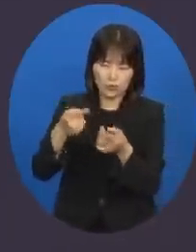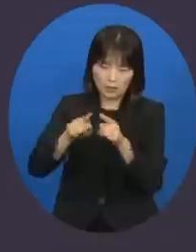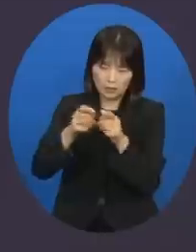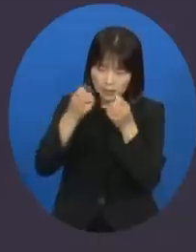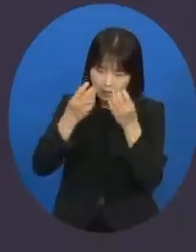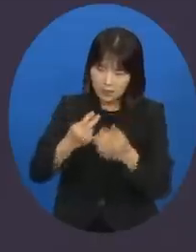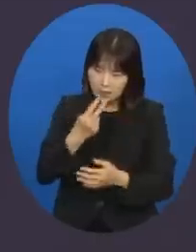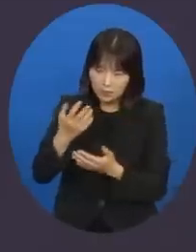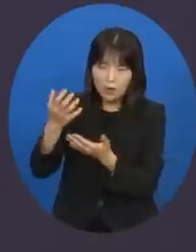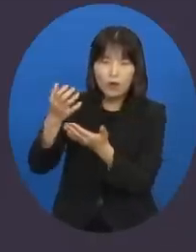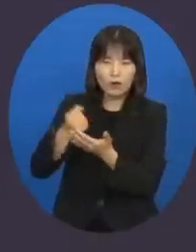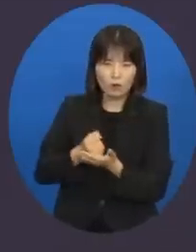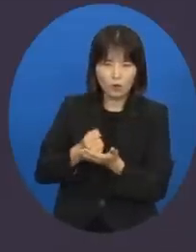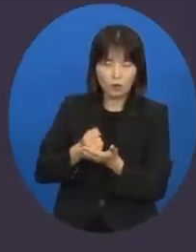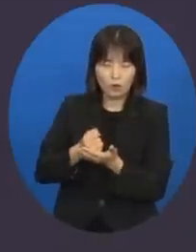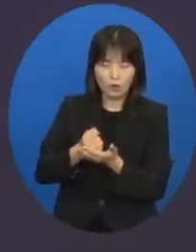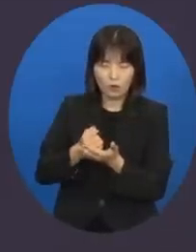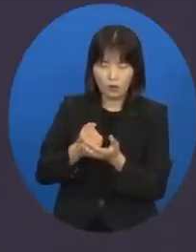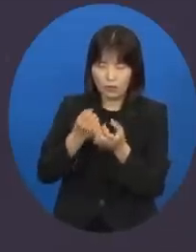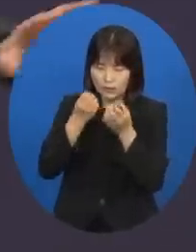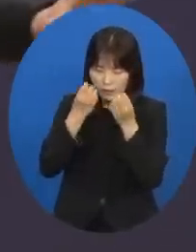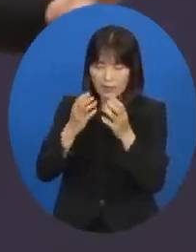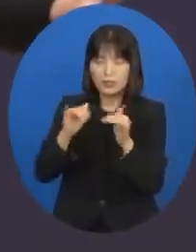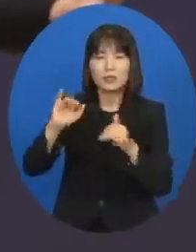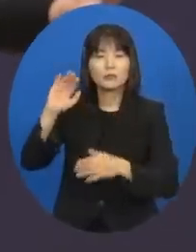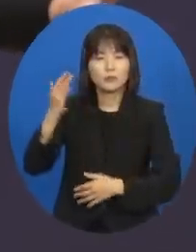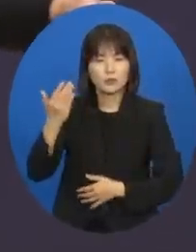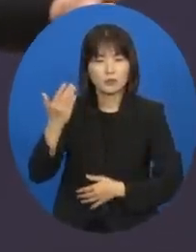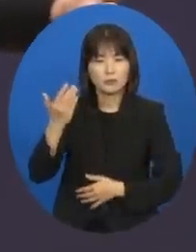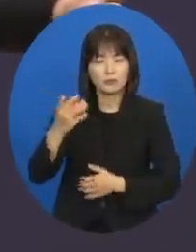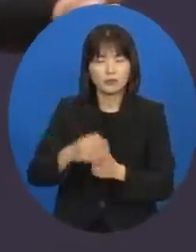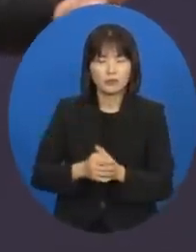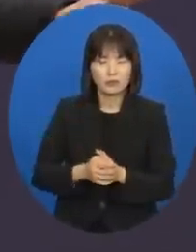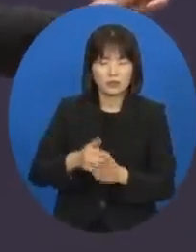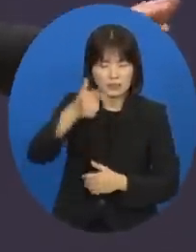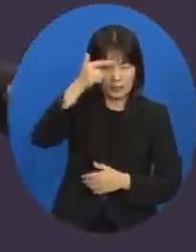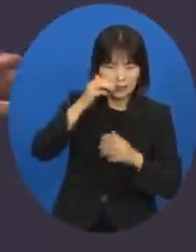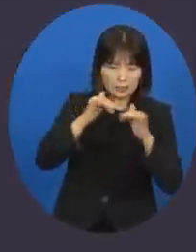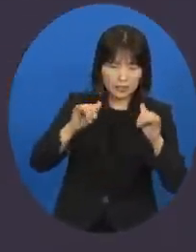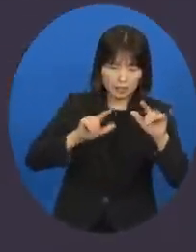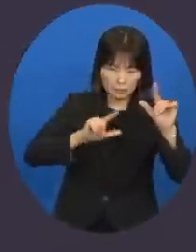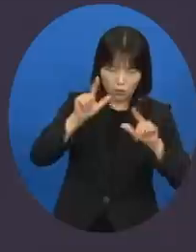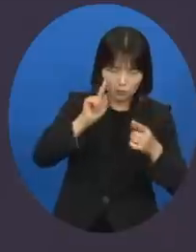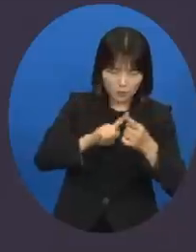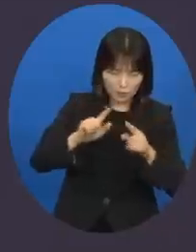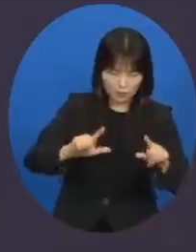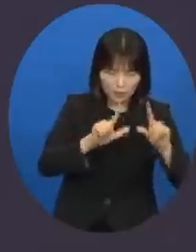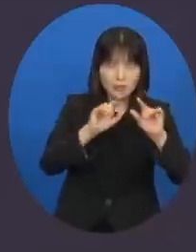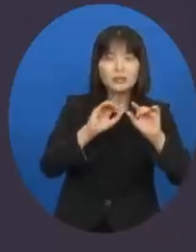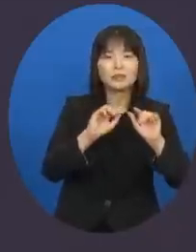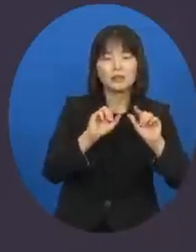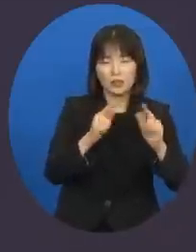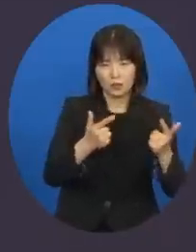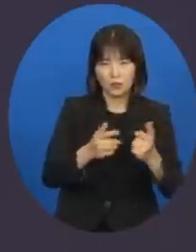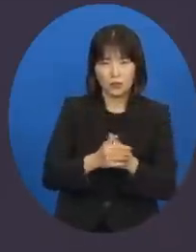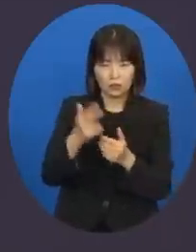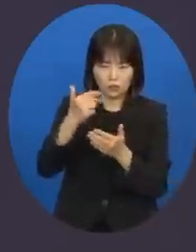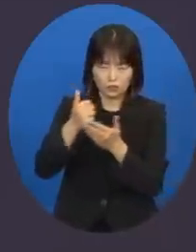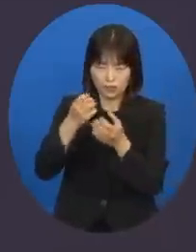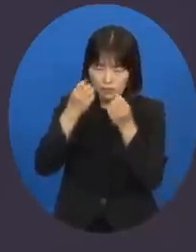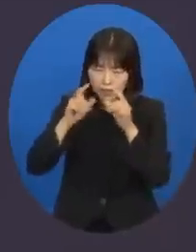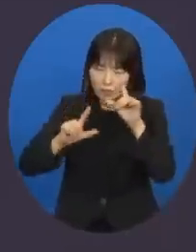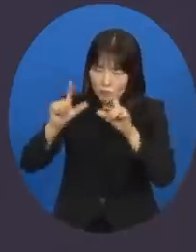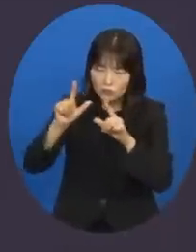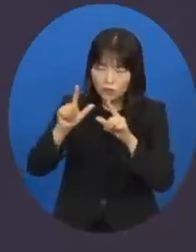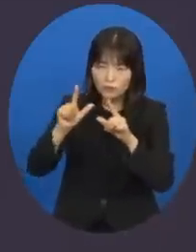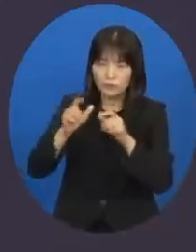얻었고 새 사람이 되었사오니 주여 옛사람의 모습으로 살아가지 아니하고 주님과 함께 새로운 모습으로 나아갈 수 있도록